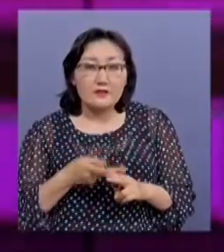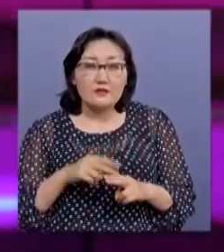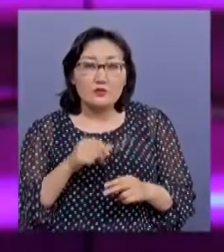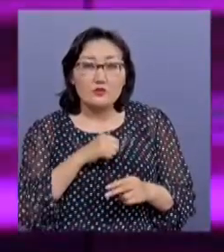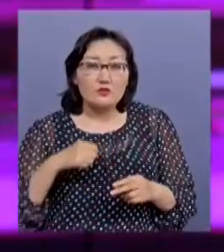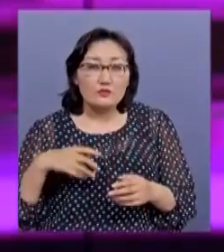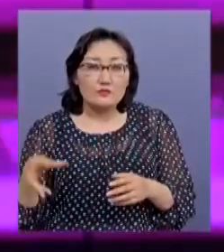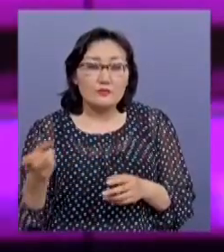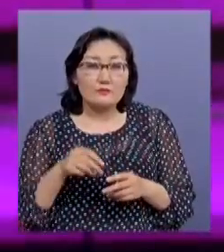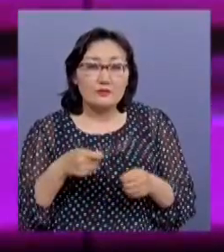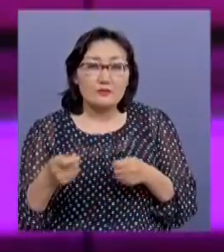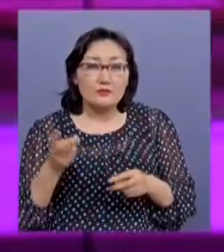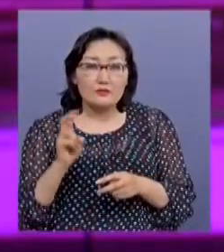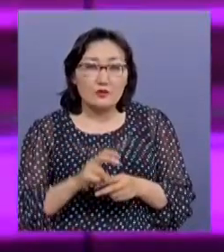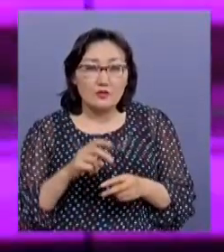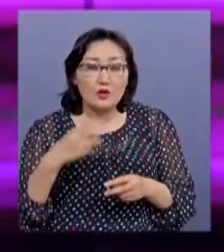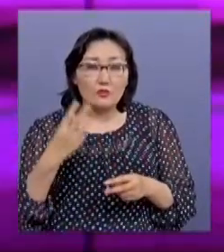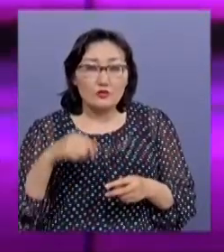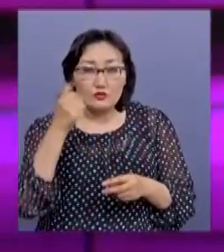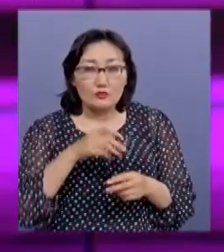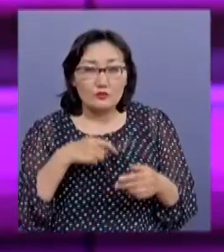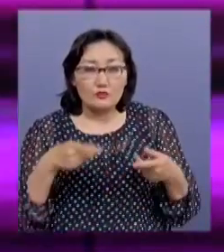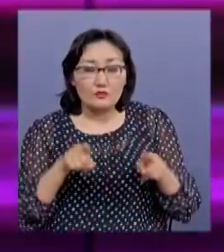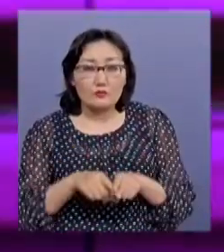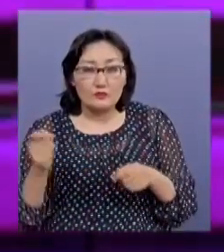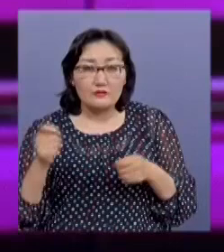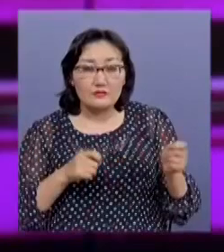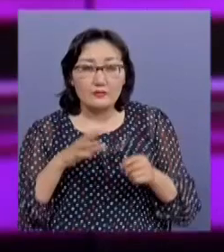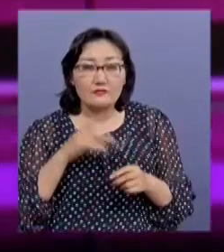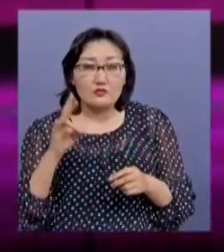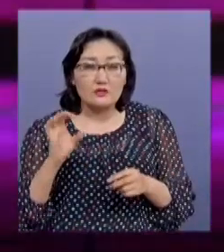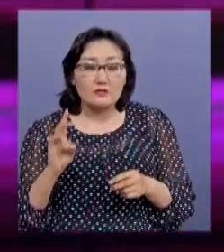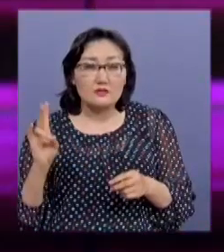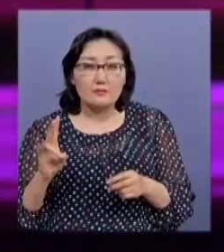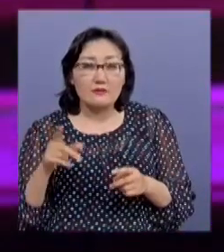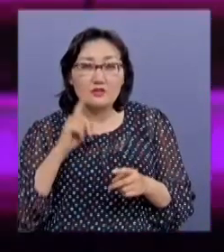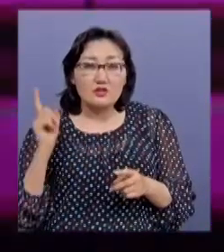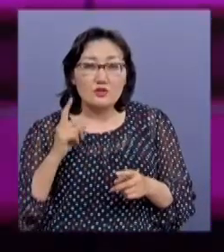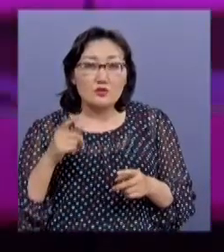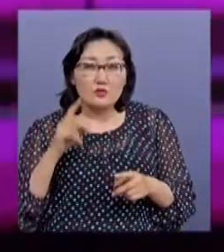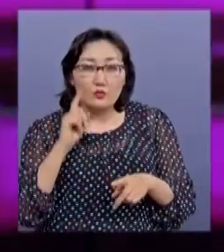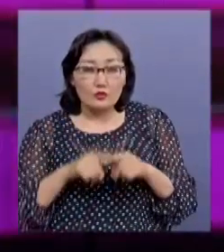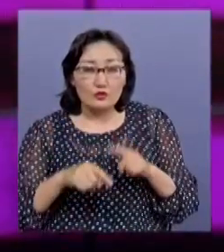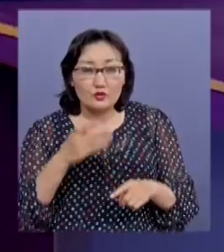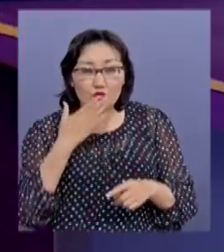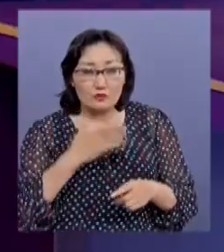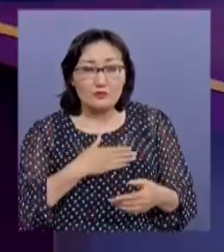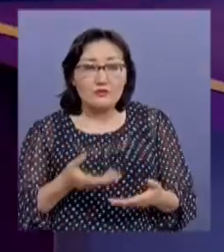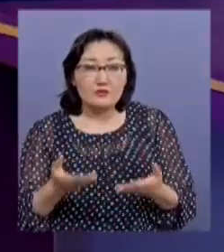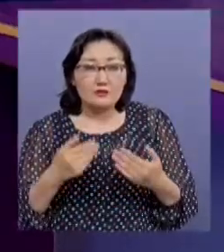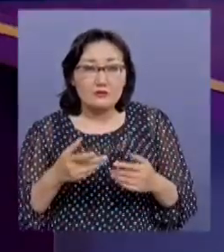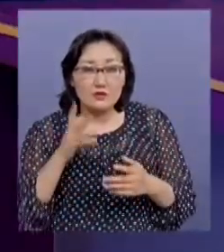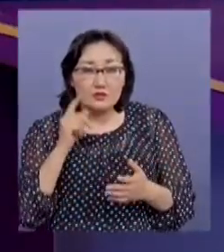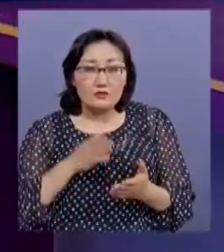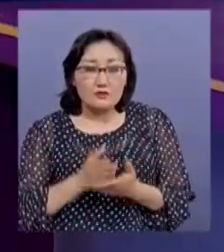өзінің билік басына келгеніне 30 жыл толуына орай өткен алқалы жиында Нұрсұлтан Назарбаев жастарды отанды сүюге шақырды.